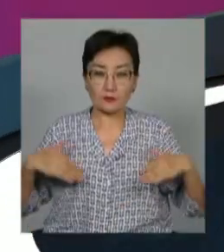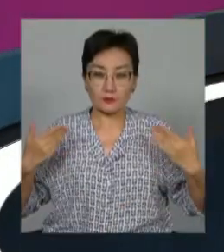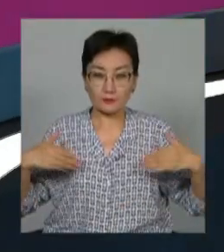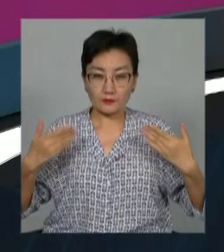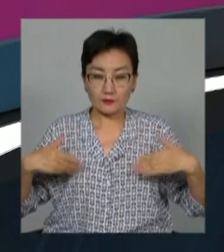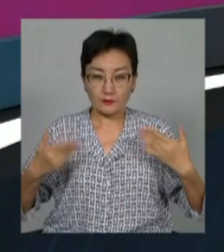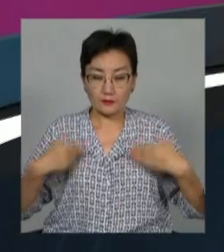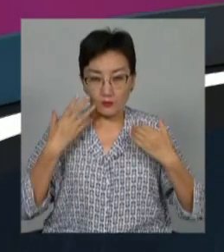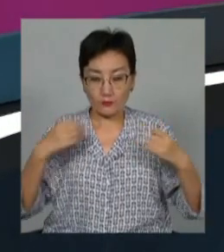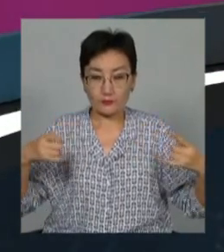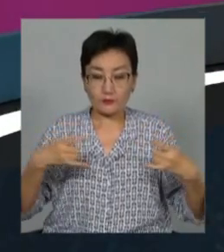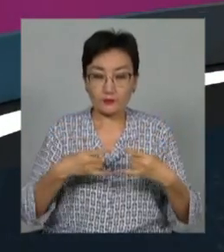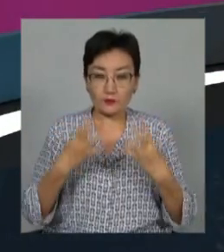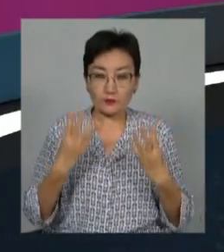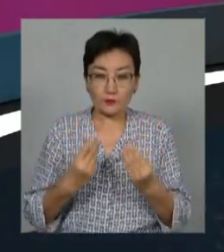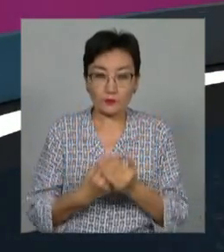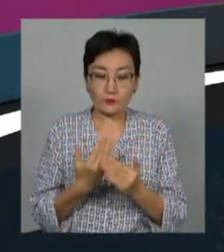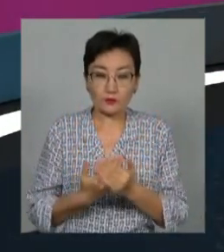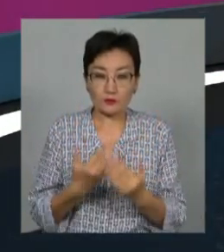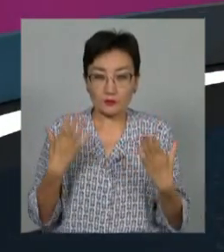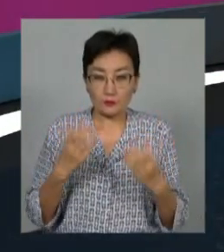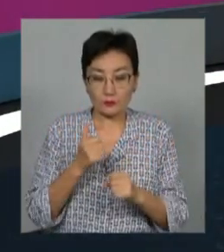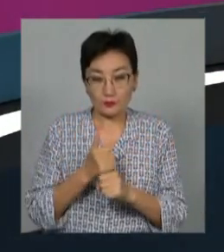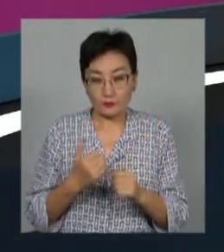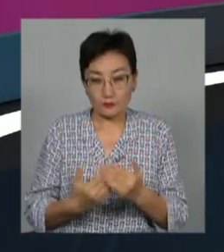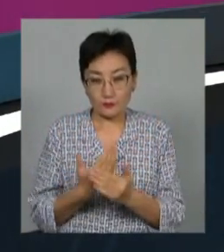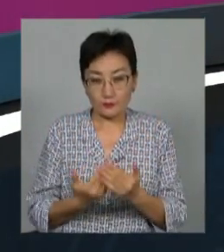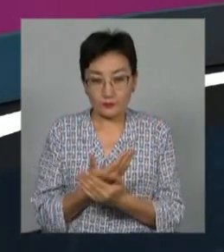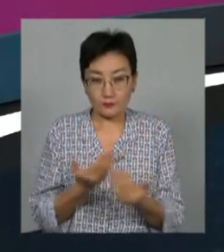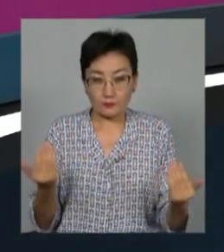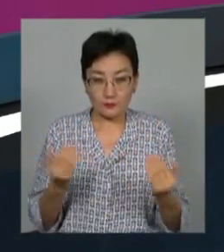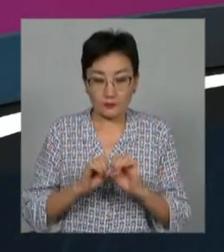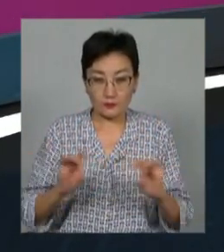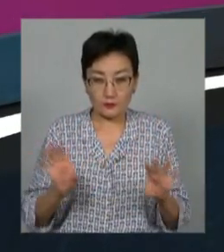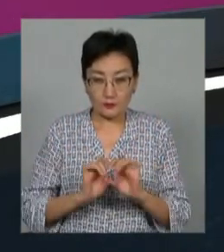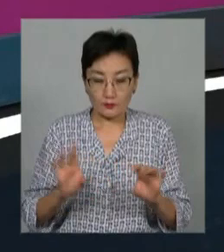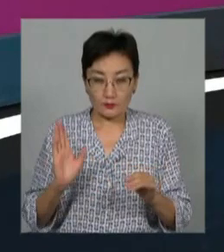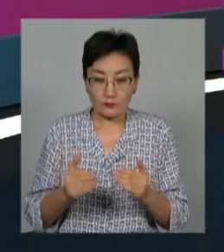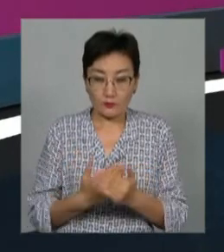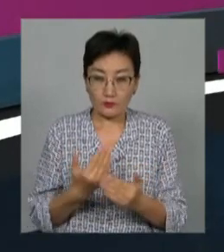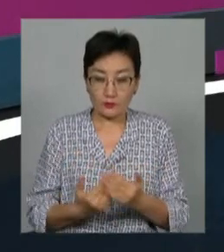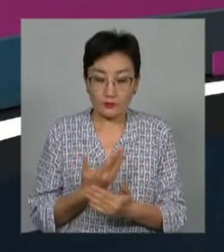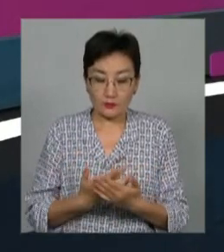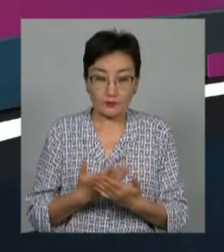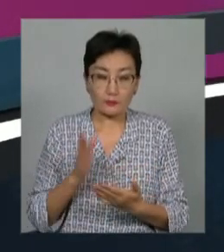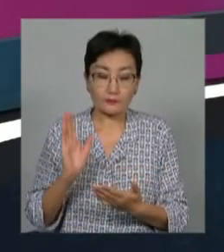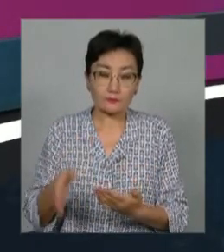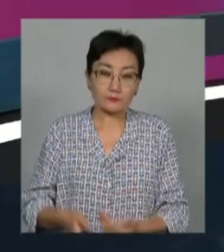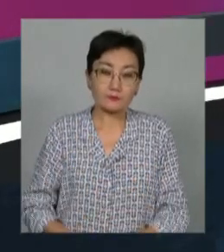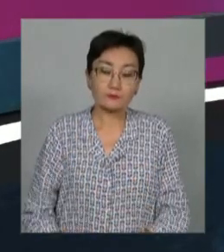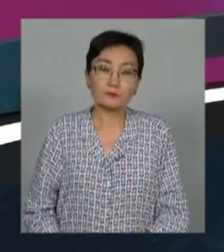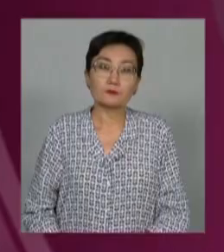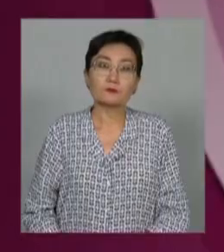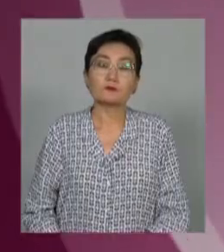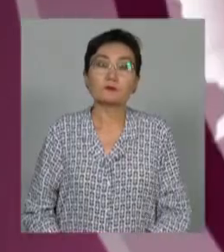Ассаламу алейкум, әлеумет, эфирде жаңалықтар. Студияда мен Әлібек Шынтемір, және әріптесім Бұлбұл Қалнұрғызы. Алдымен аңдатпа.